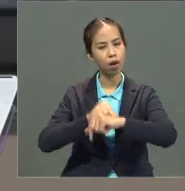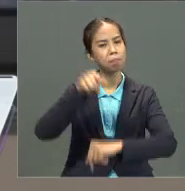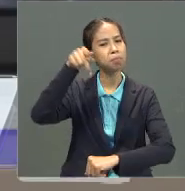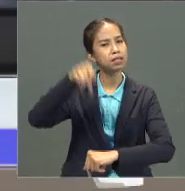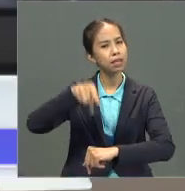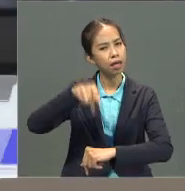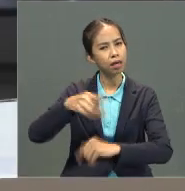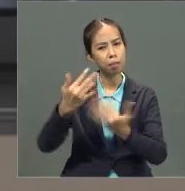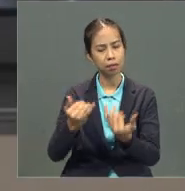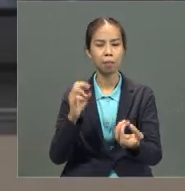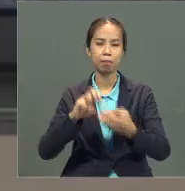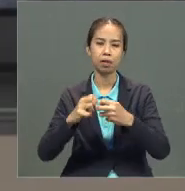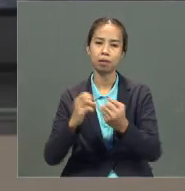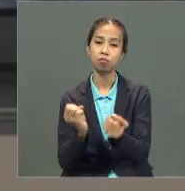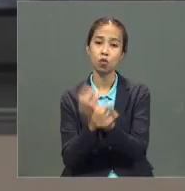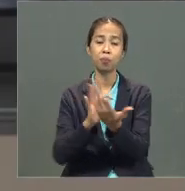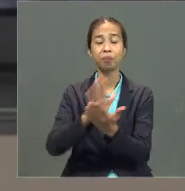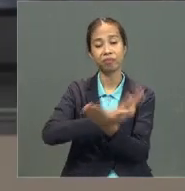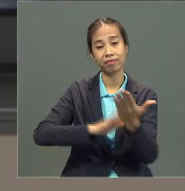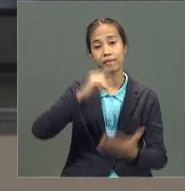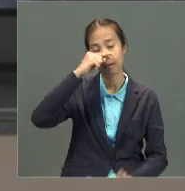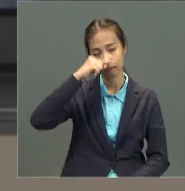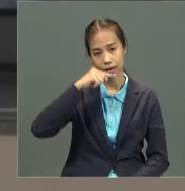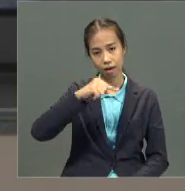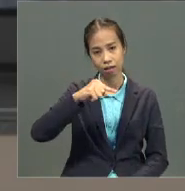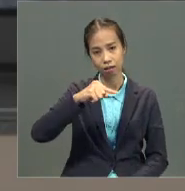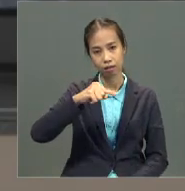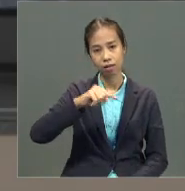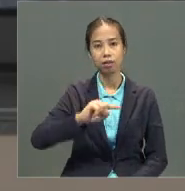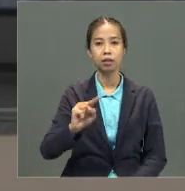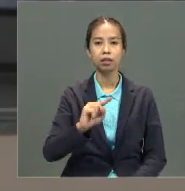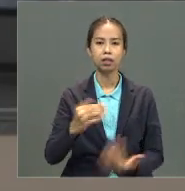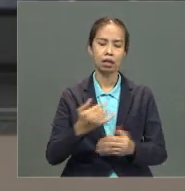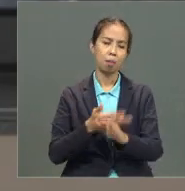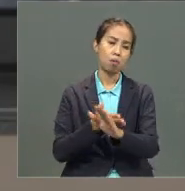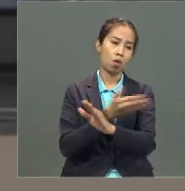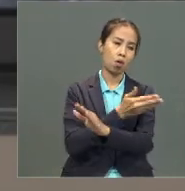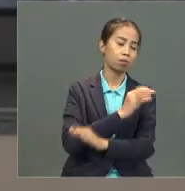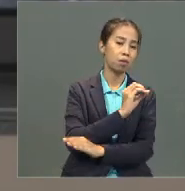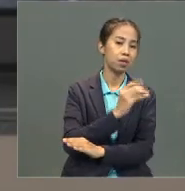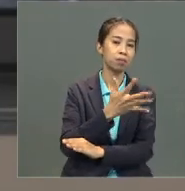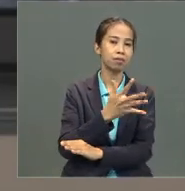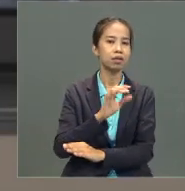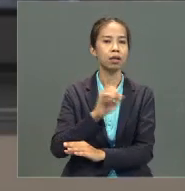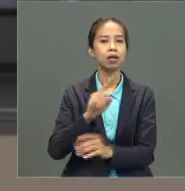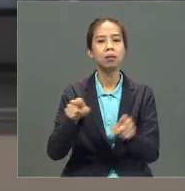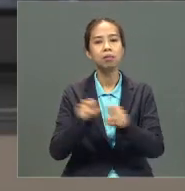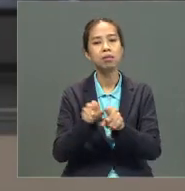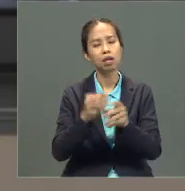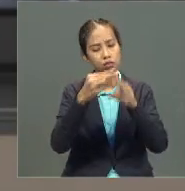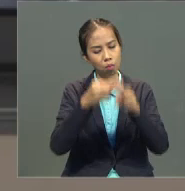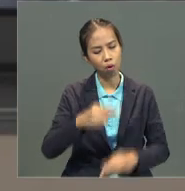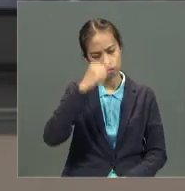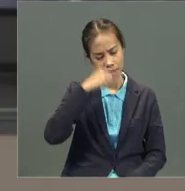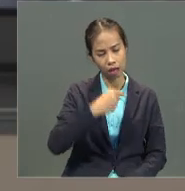การณ์ที่เกิดขึ้นกับประเทศไทยไม่ใช่เป็นเรื่องที่เกิดขึ้นมาก่อนนะครับแล้วไม่ใช่เกิดขึ้นเฉพาะประเทศไทยประเ